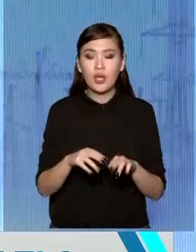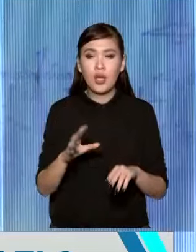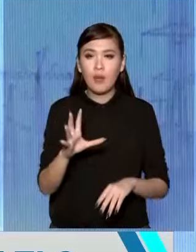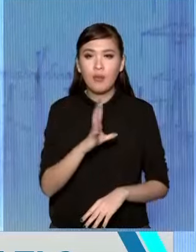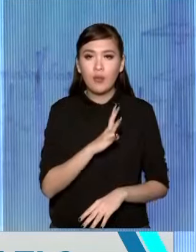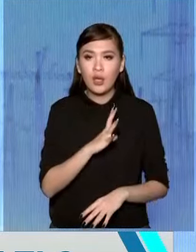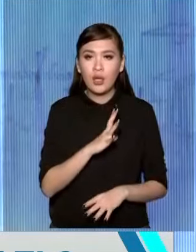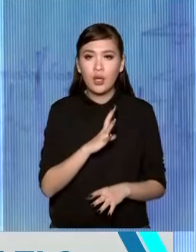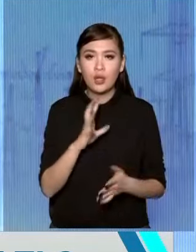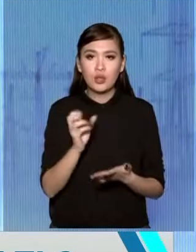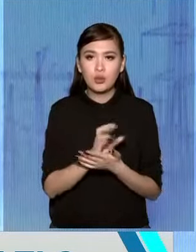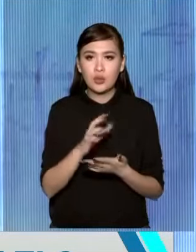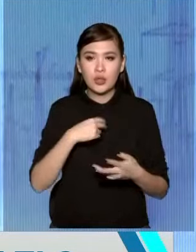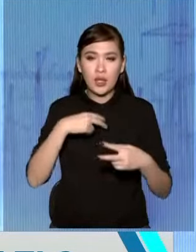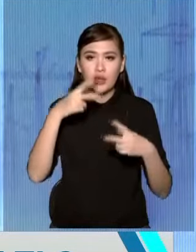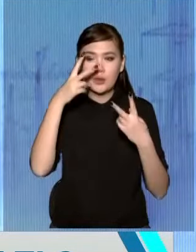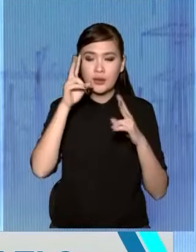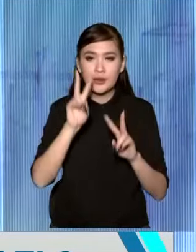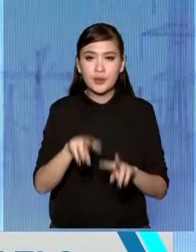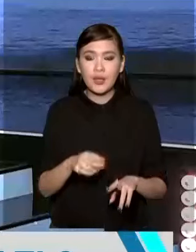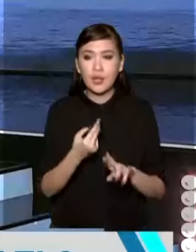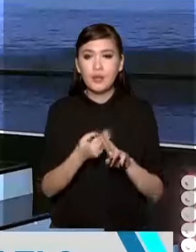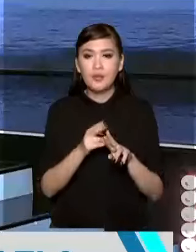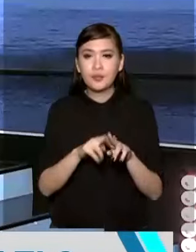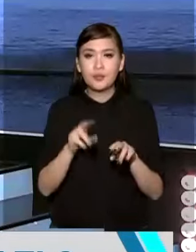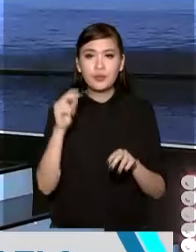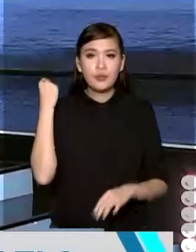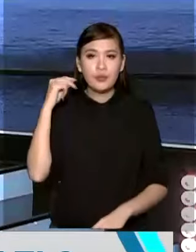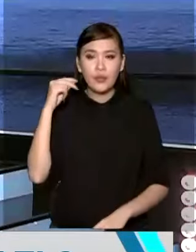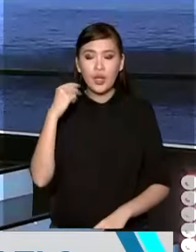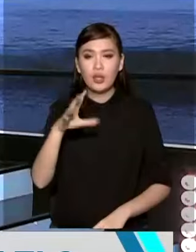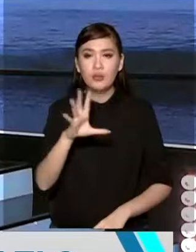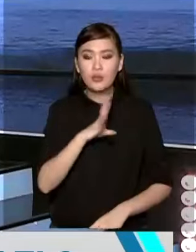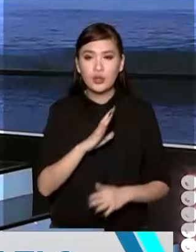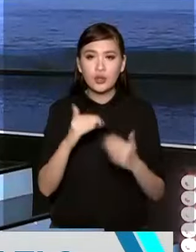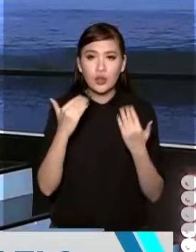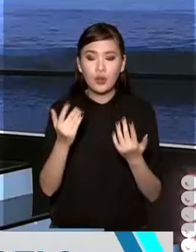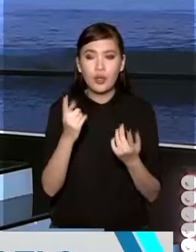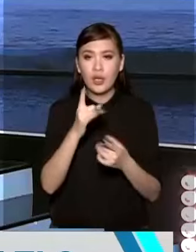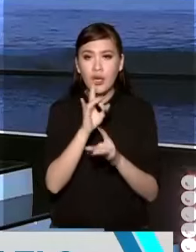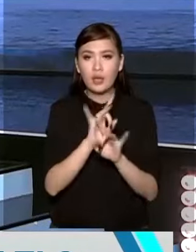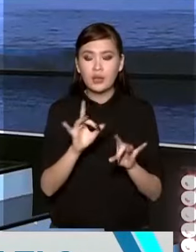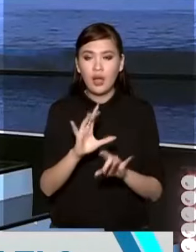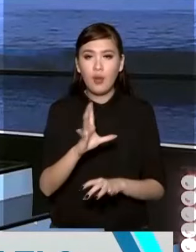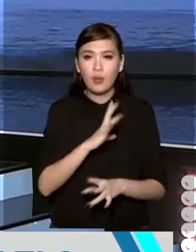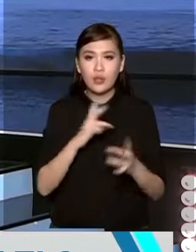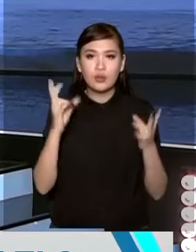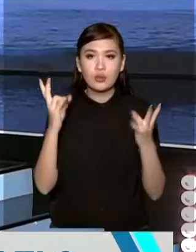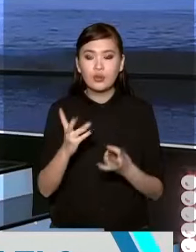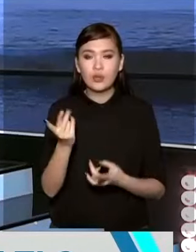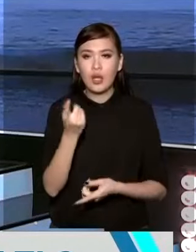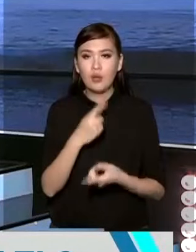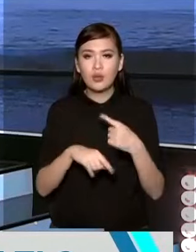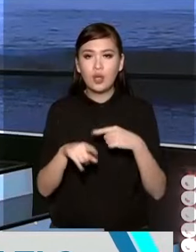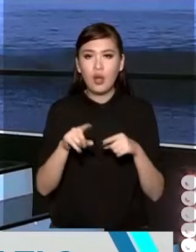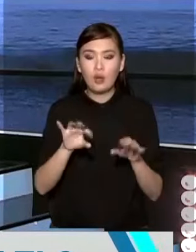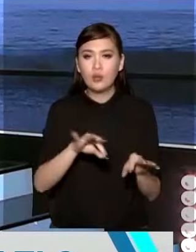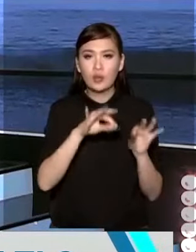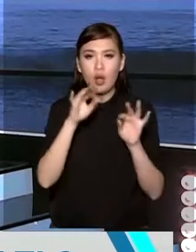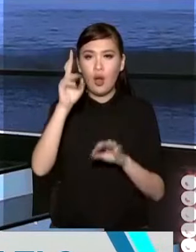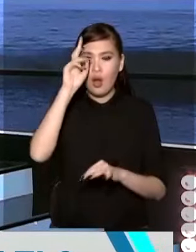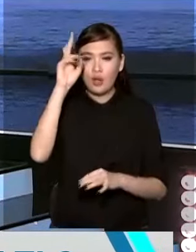не сделал, я, к сожалению, не могу знать. Но президент только сегодня сказал, что необходимо все перевести в